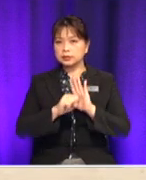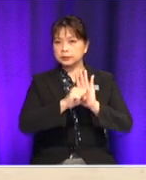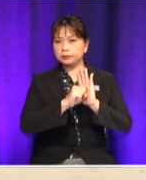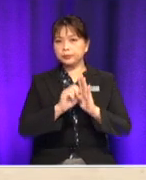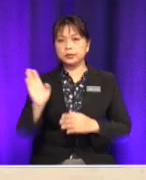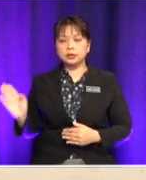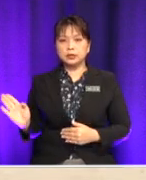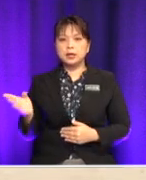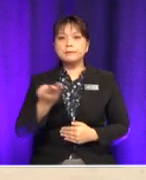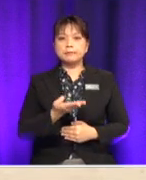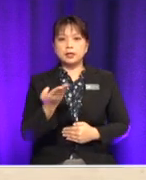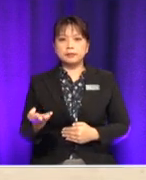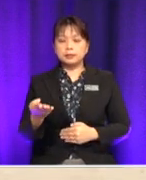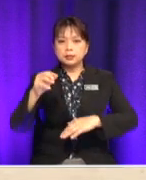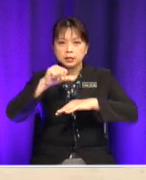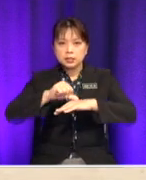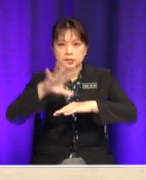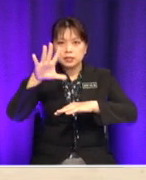bahan mengakis